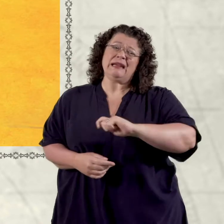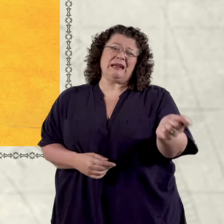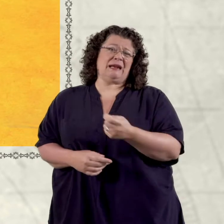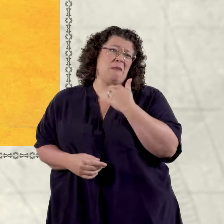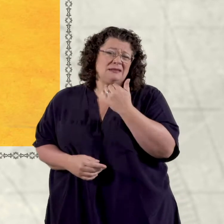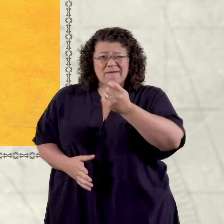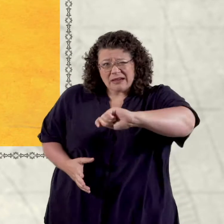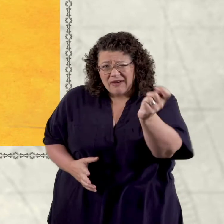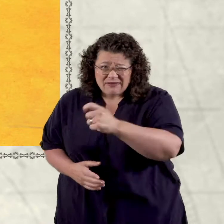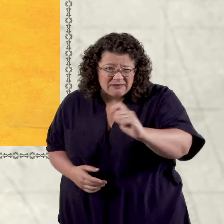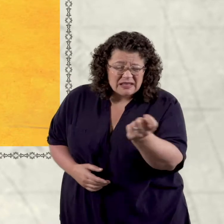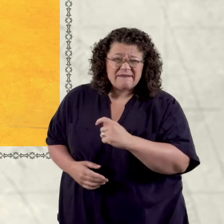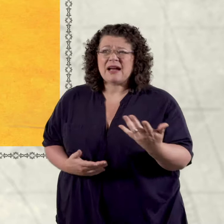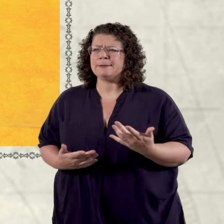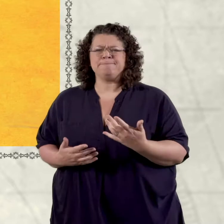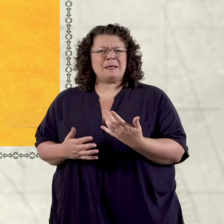Ie.